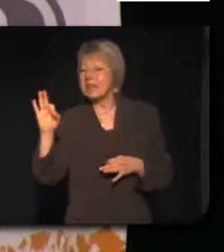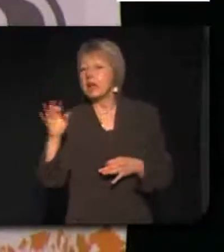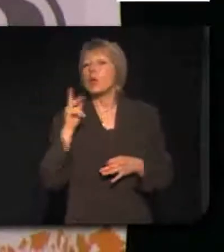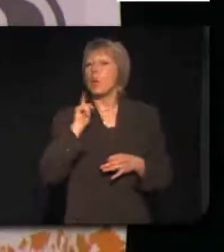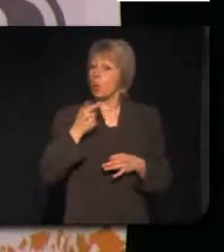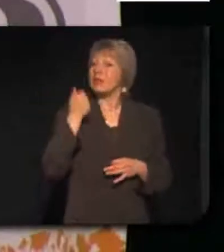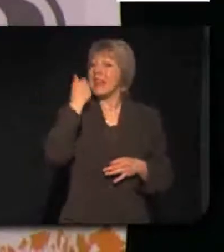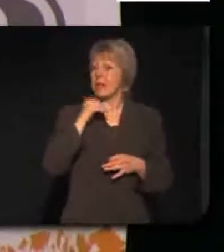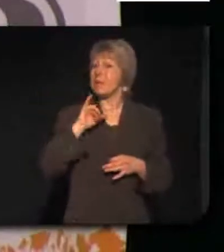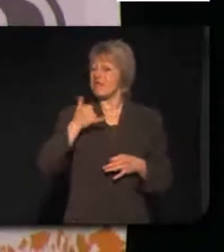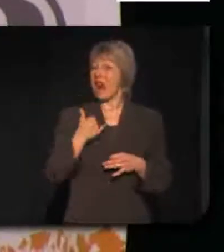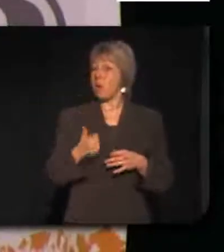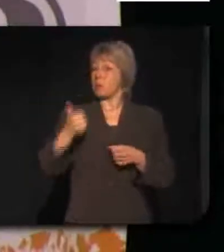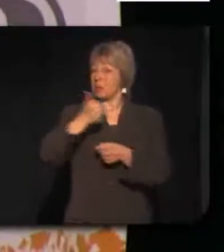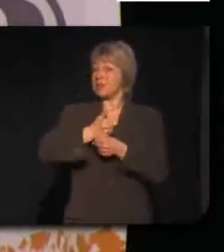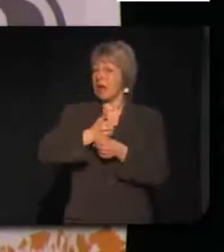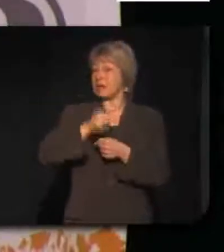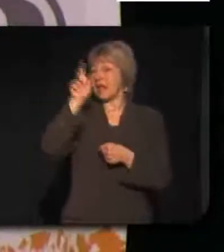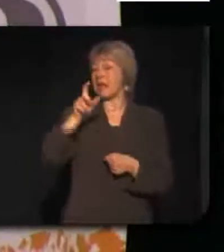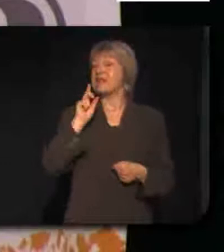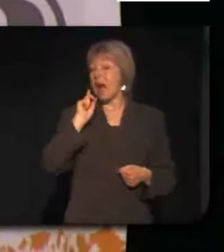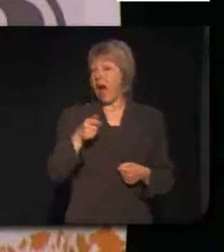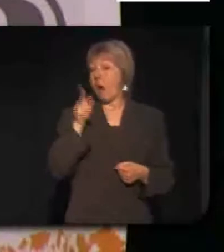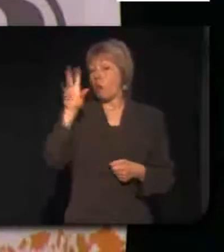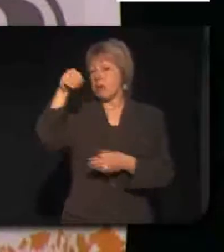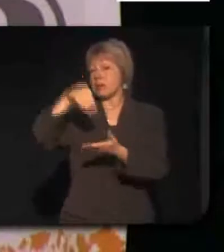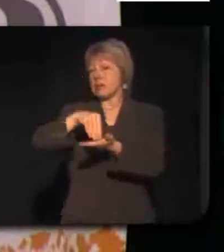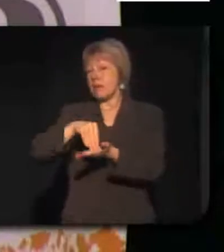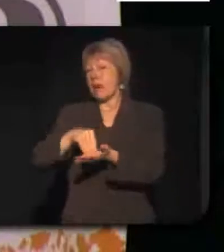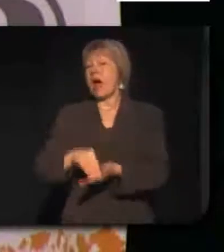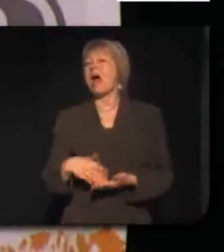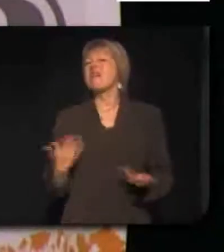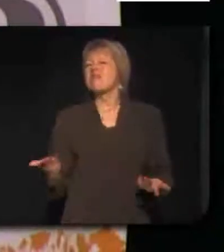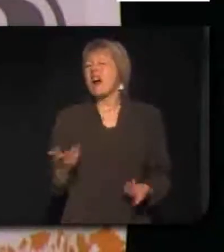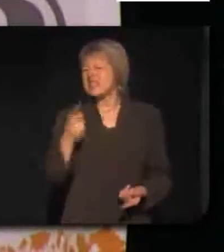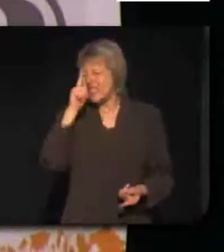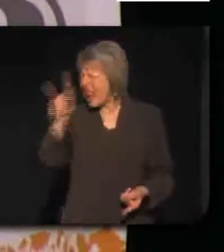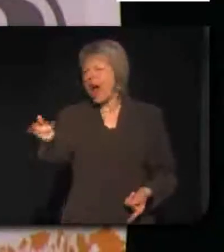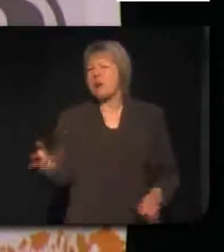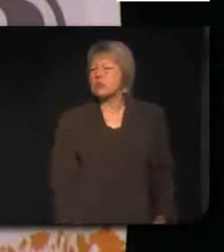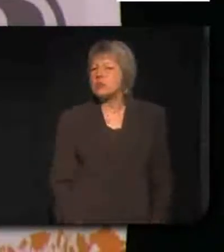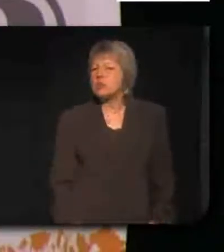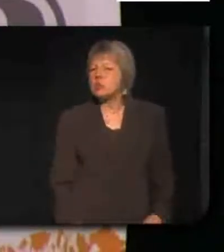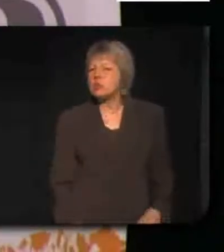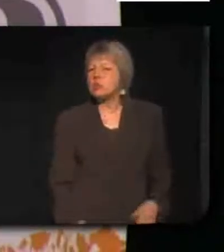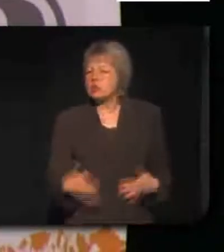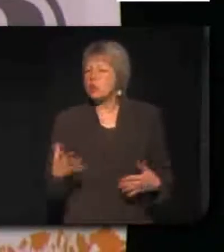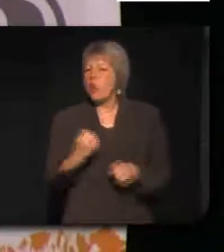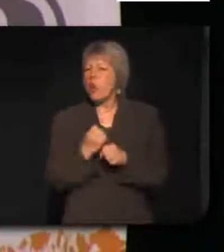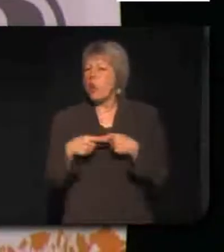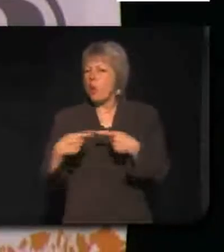liebe Frau Bundeskanzlerin auch sie sitzen mit dem Boot was erlauben sie sich eigentlich